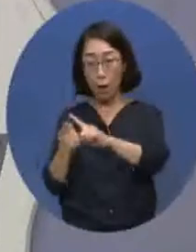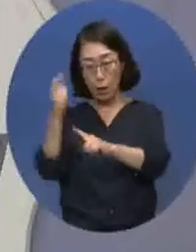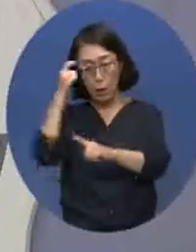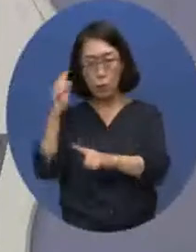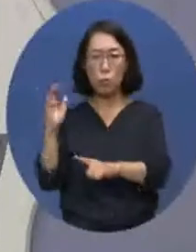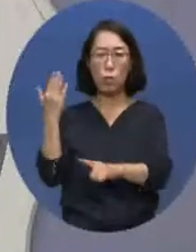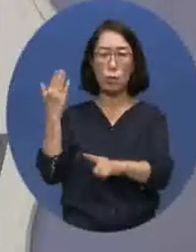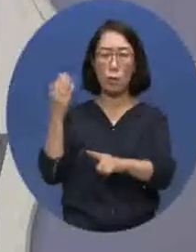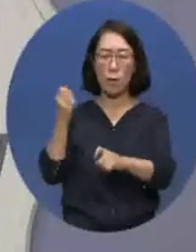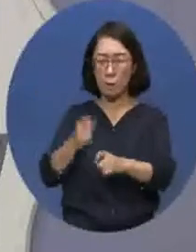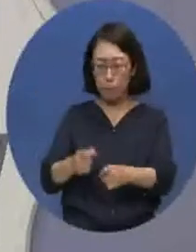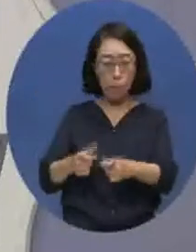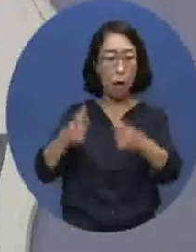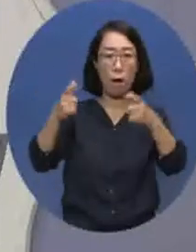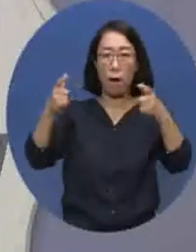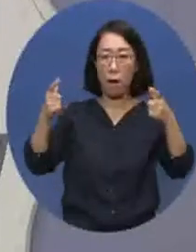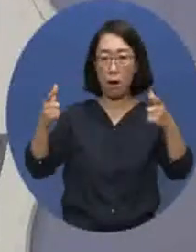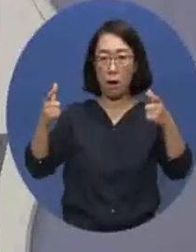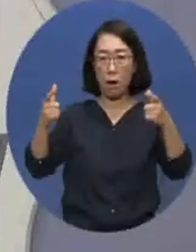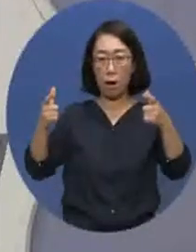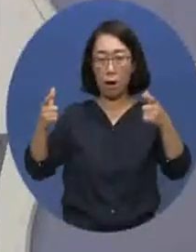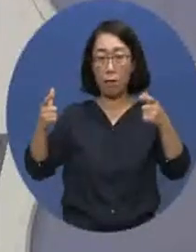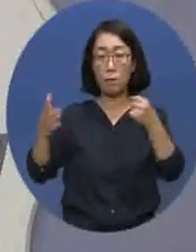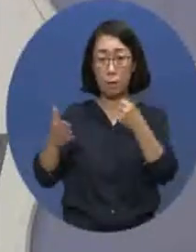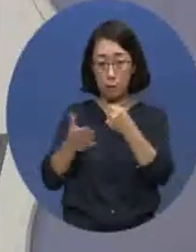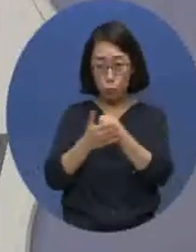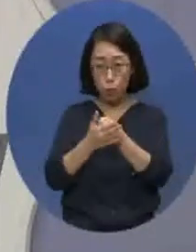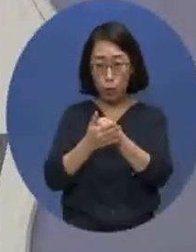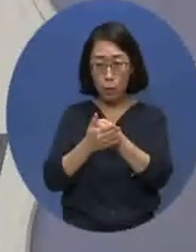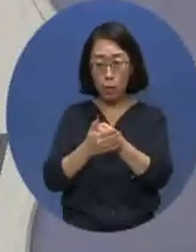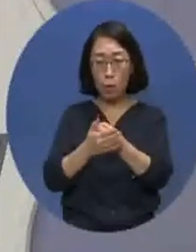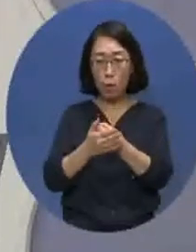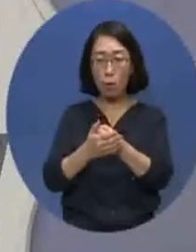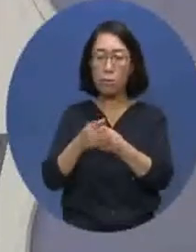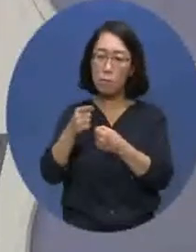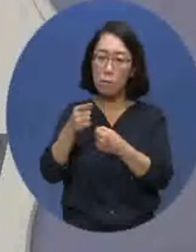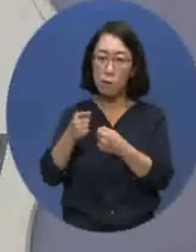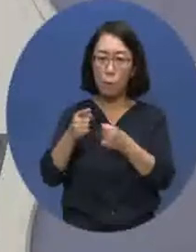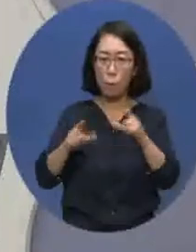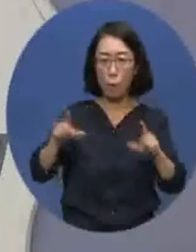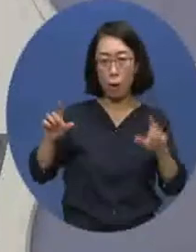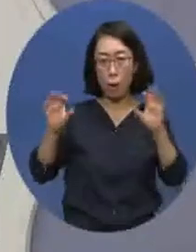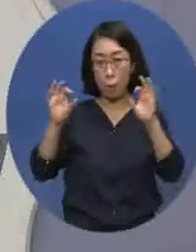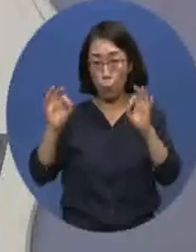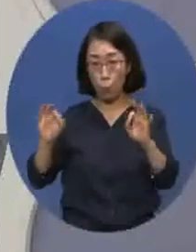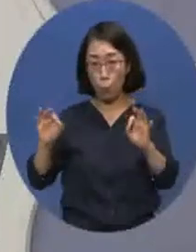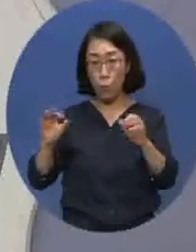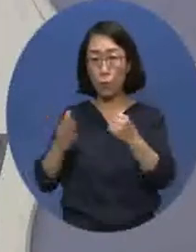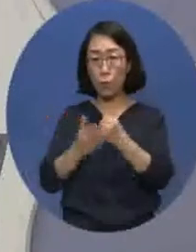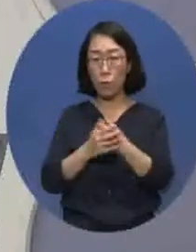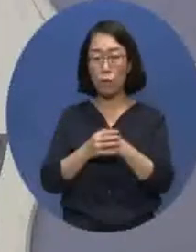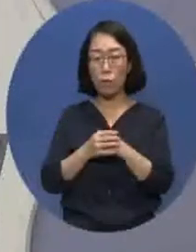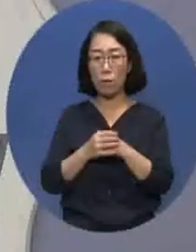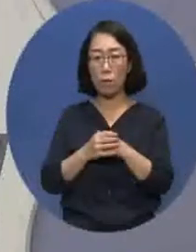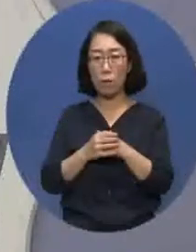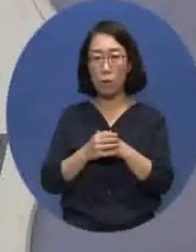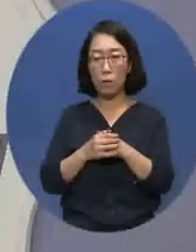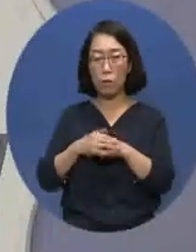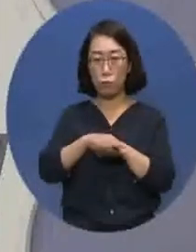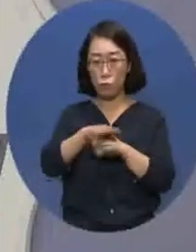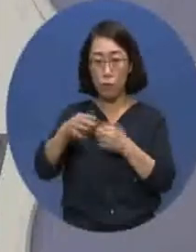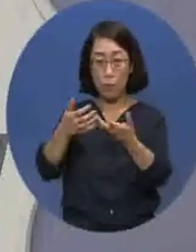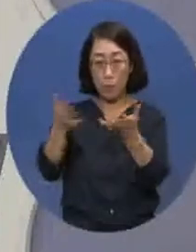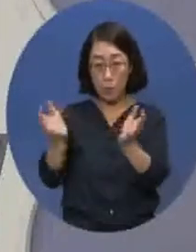요즘에 다시 또 크로나 1 구가 재 확산 이런 움직임이 보이고 있습니다 그래서 우리가 불어